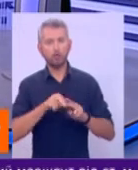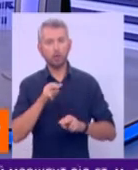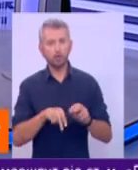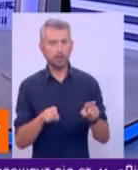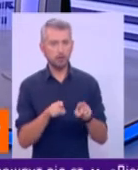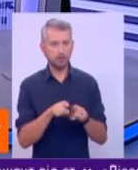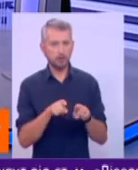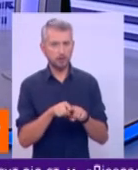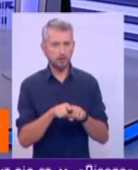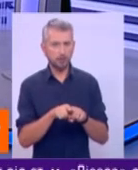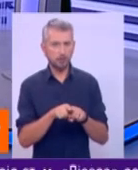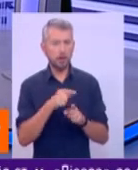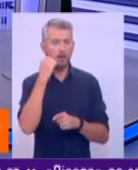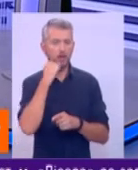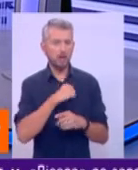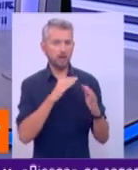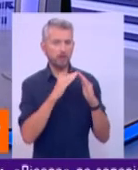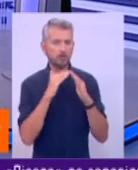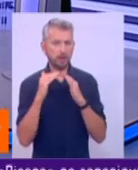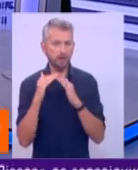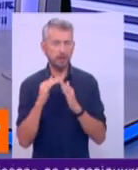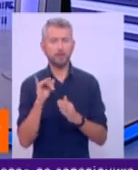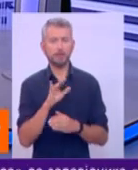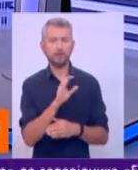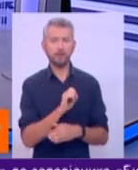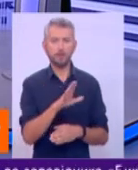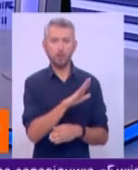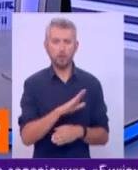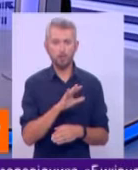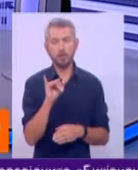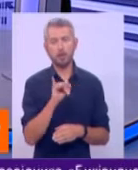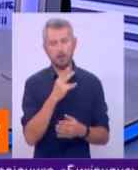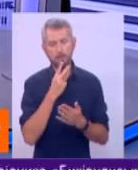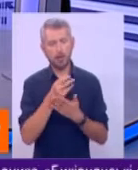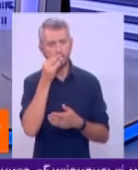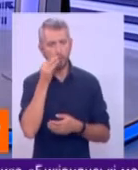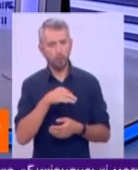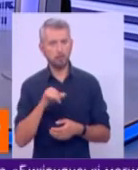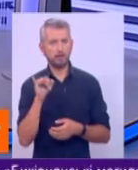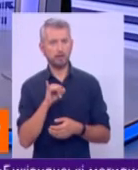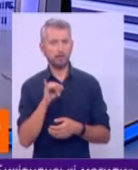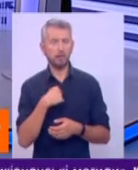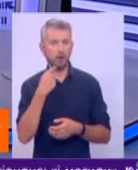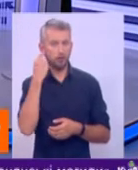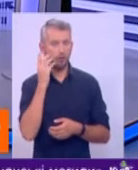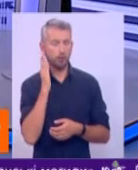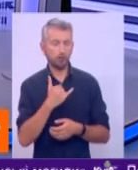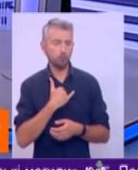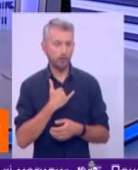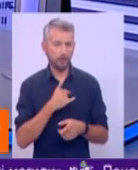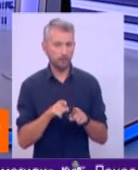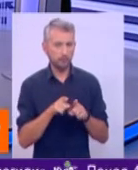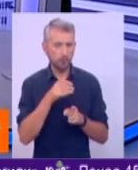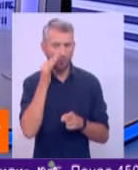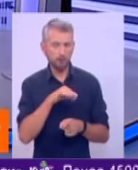такого старого жилья и в Европе, и показывает опыт, и я думаю, что будет и у нас этот